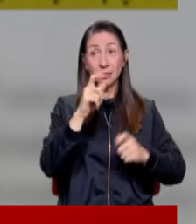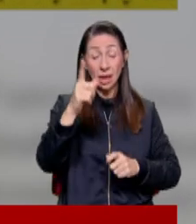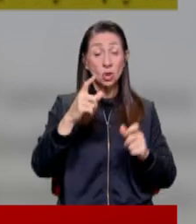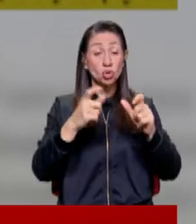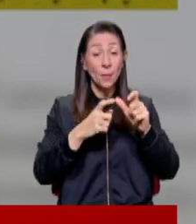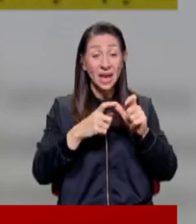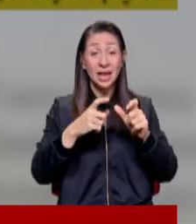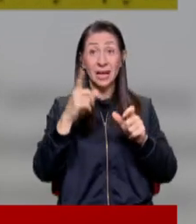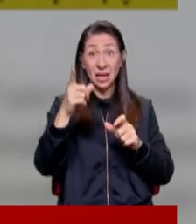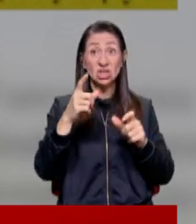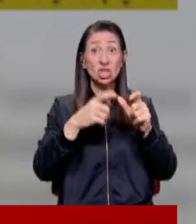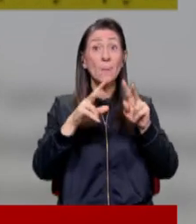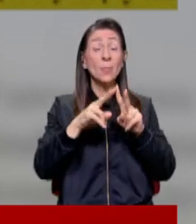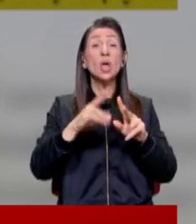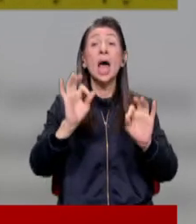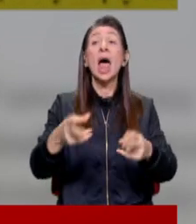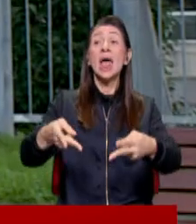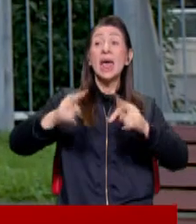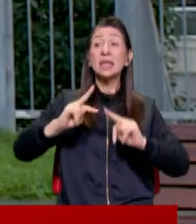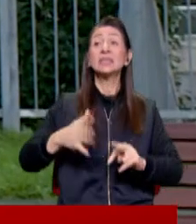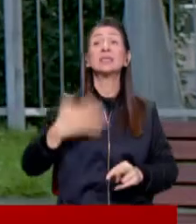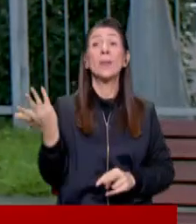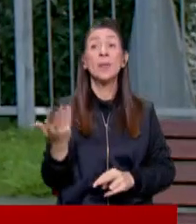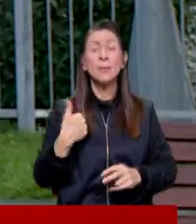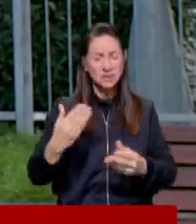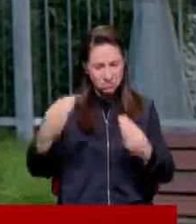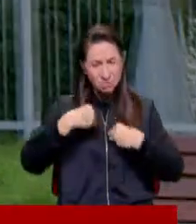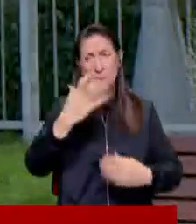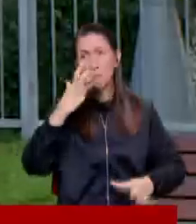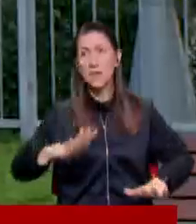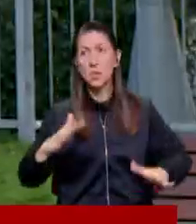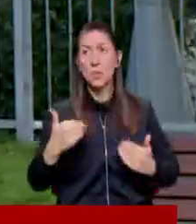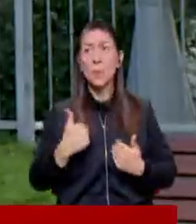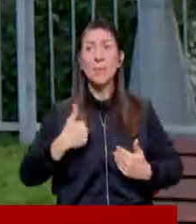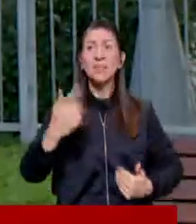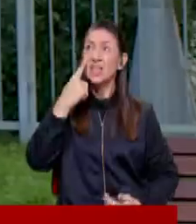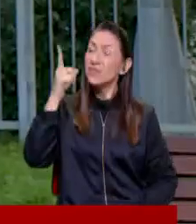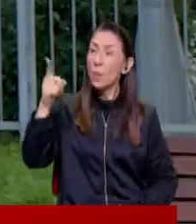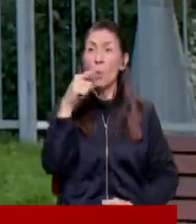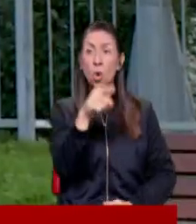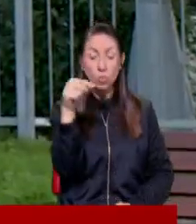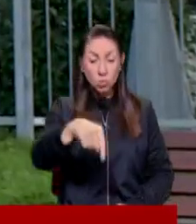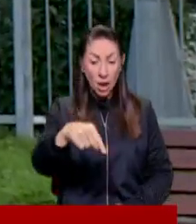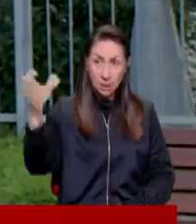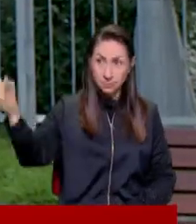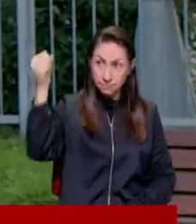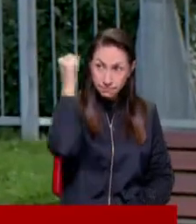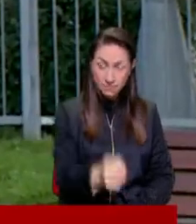Somalili Şeyh Mahmut'unsa hala iadesi istenmedi. Ben teslim etmelerini bekliyorum. Ben direkt devletimden onu burada